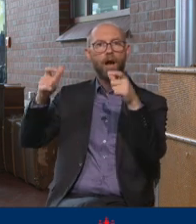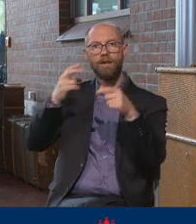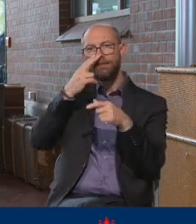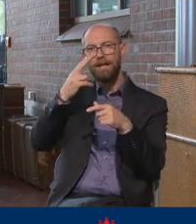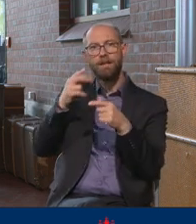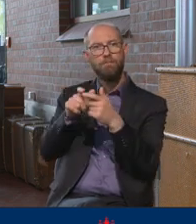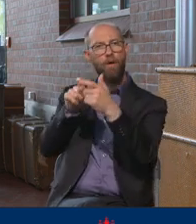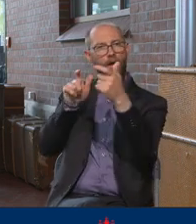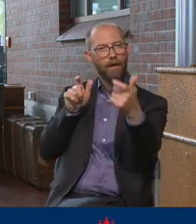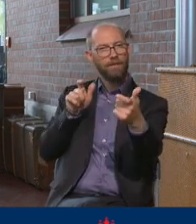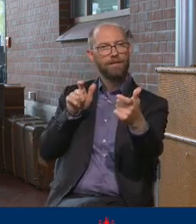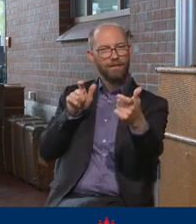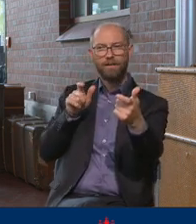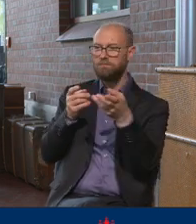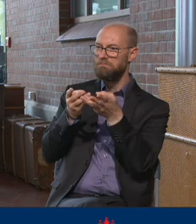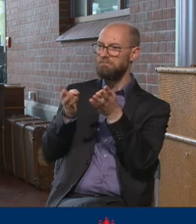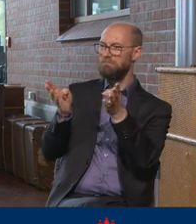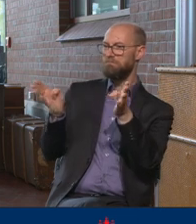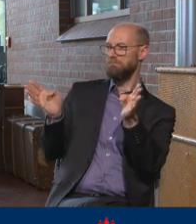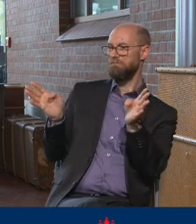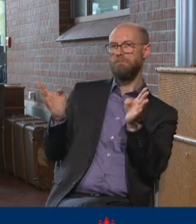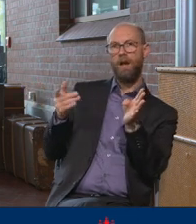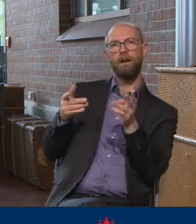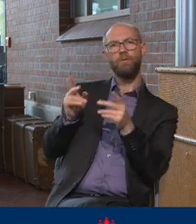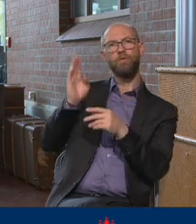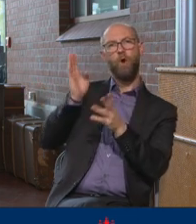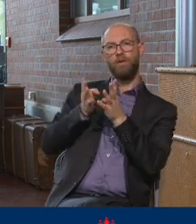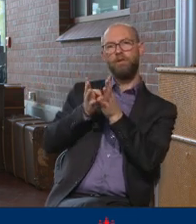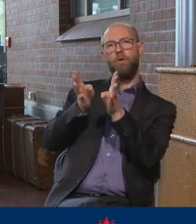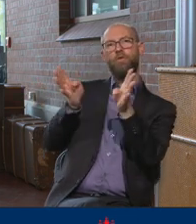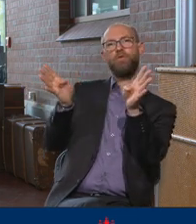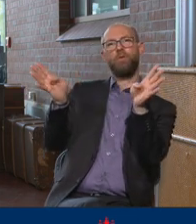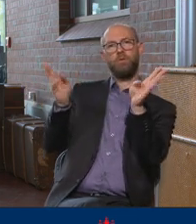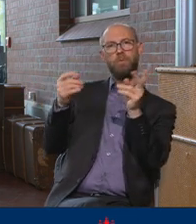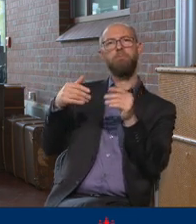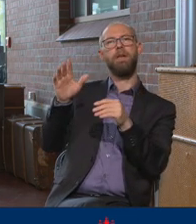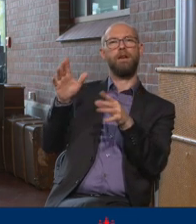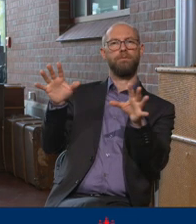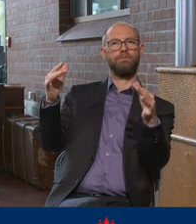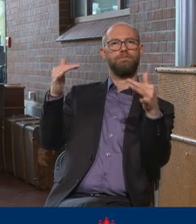variante öffnet sich deutlich mehr vielleicht noch in richtung norden zur elbe zur stadt